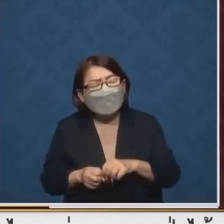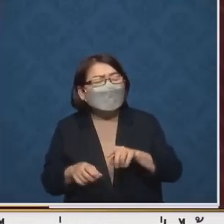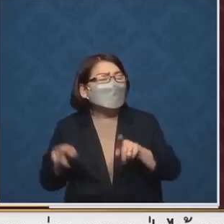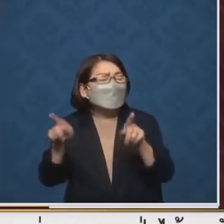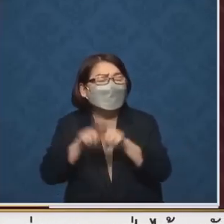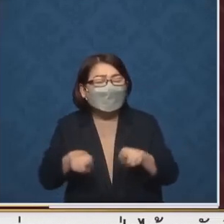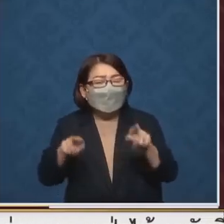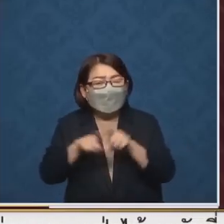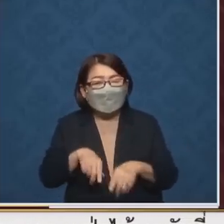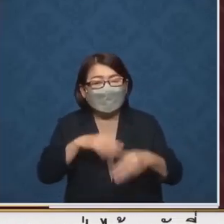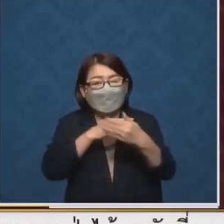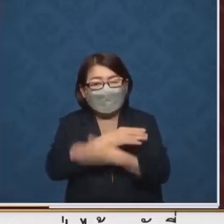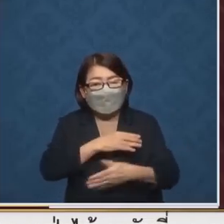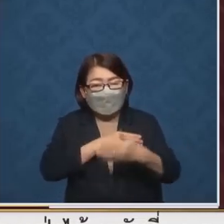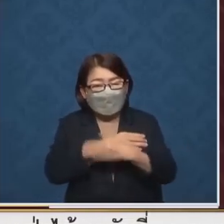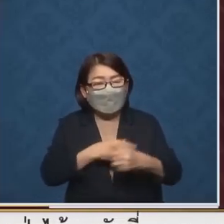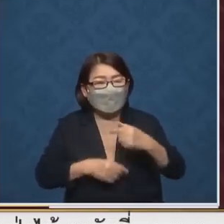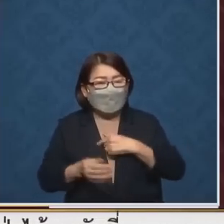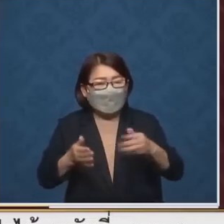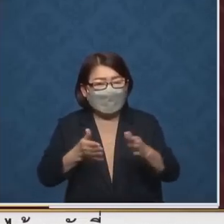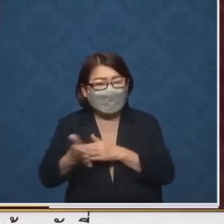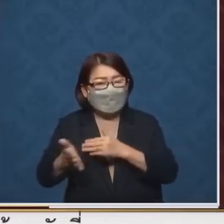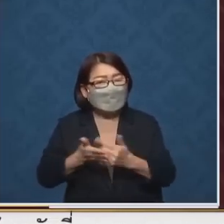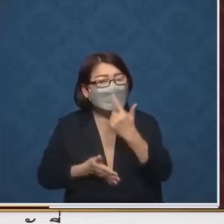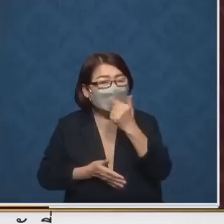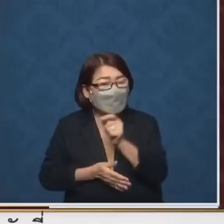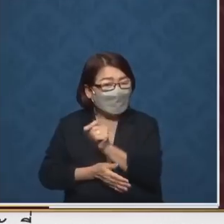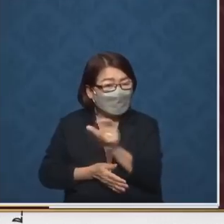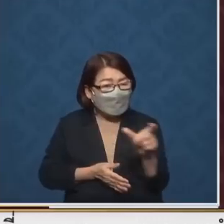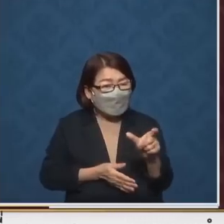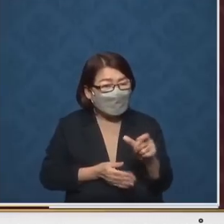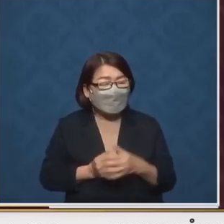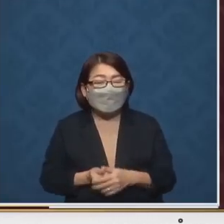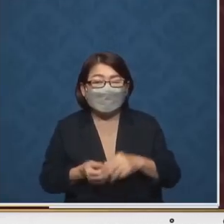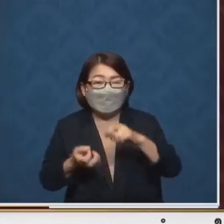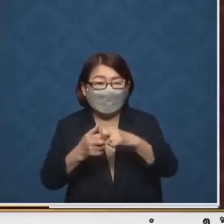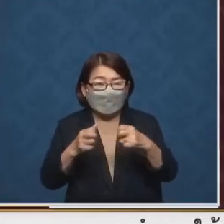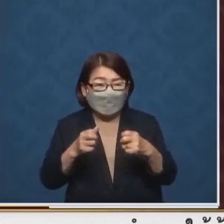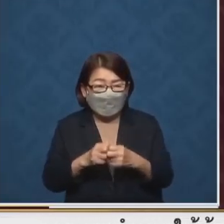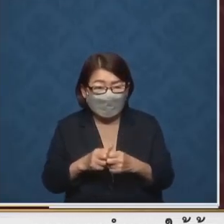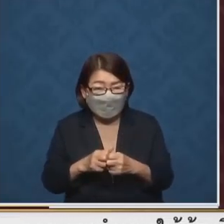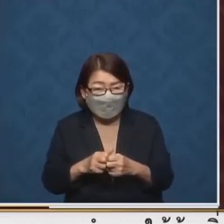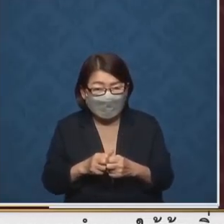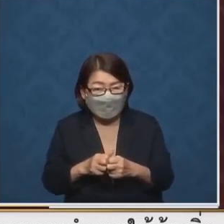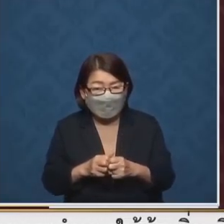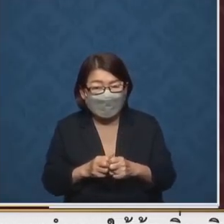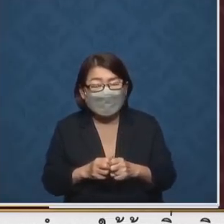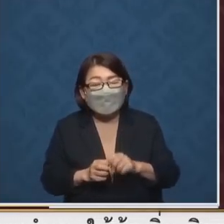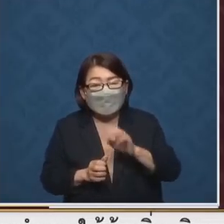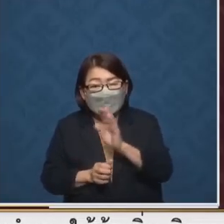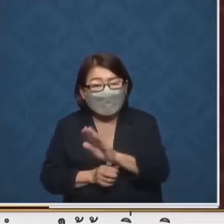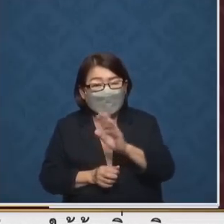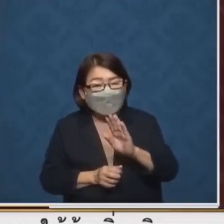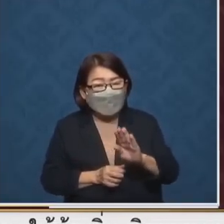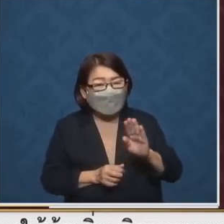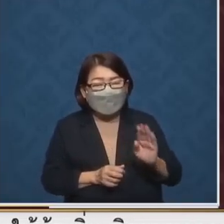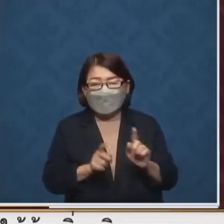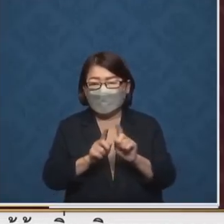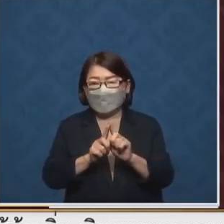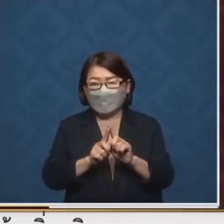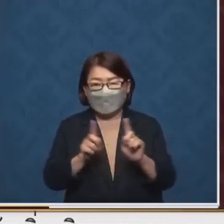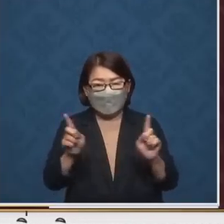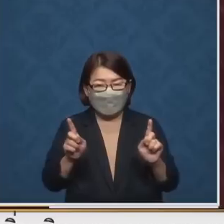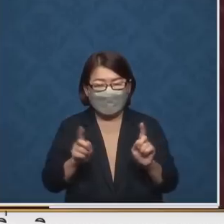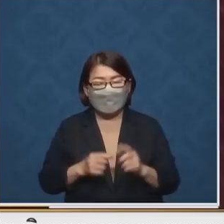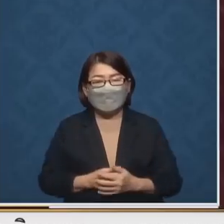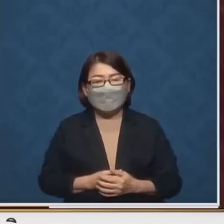บ แต่ผมเน้นสีแดงว่าผลขาทบที่ออกไปทั่วโลกแต่ละประเทศ รับผลขาทบแต